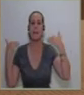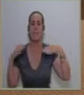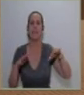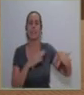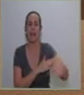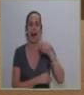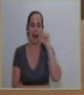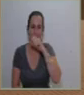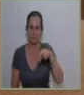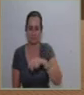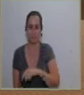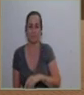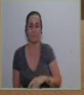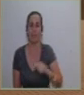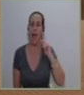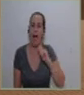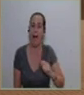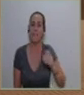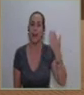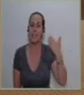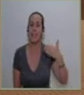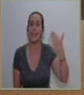ממצרים. עבדים היינו